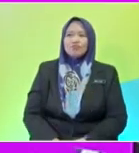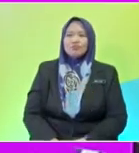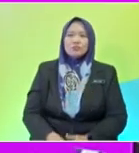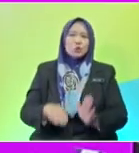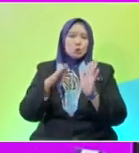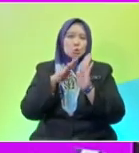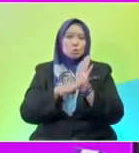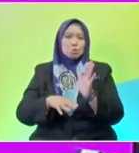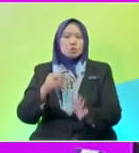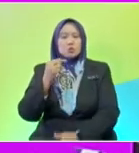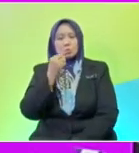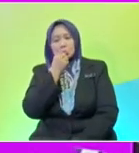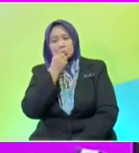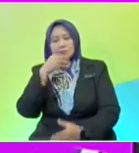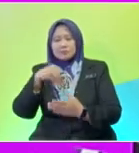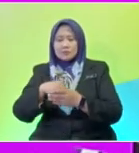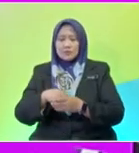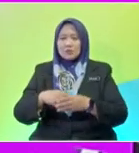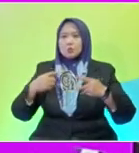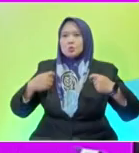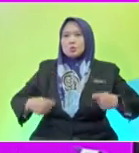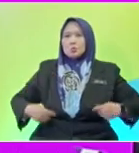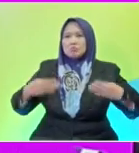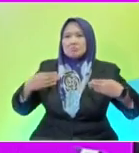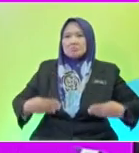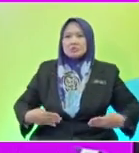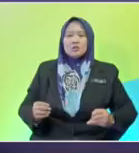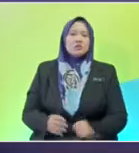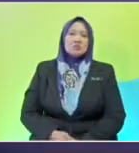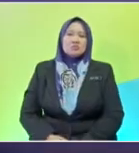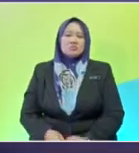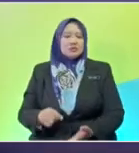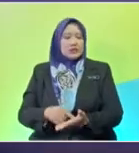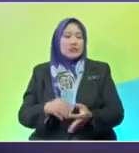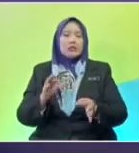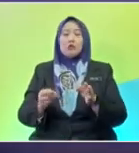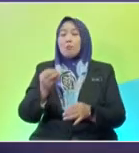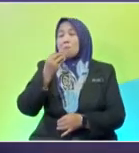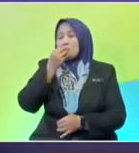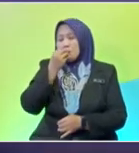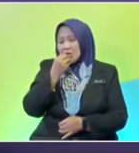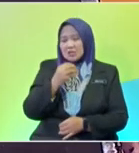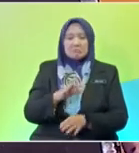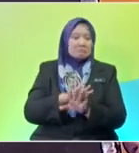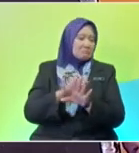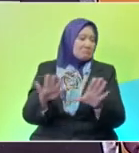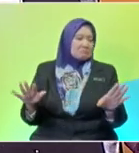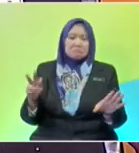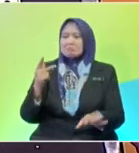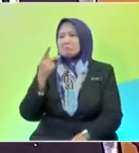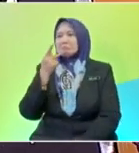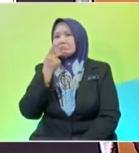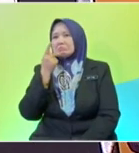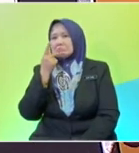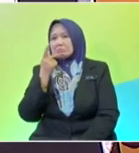dalam tubuh badan nah ini murid-murid kalau makan makanan yang ada di depan Kak Riani yaitu makanan yang tidak berkhasiat